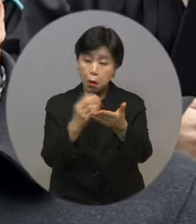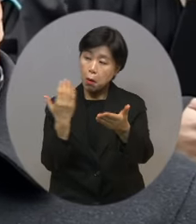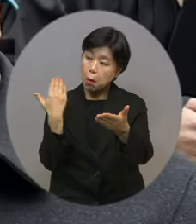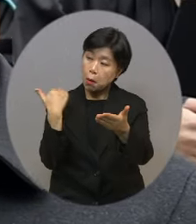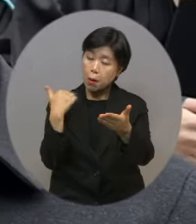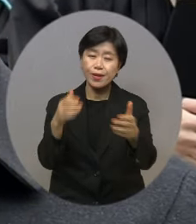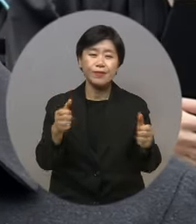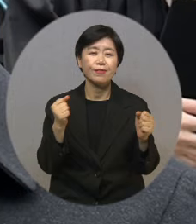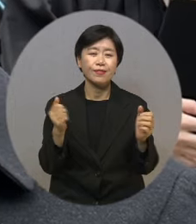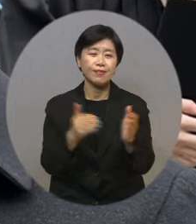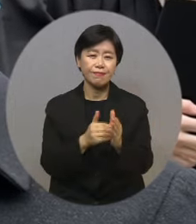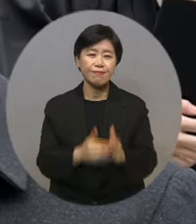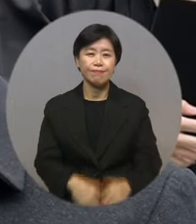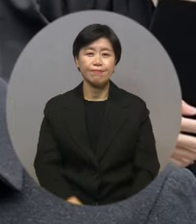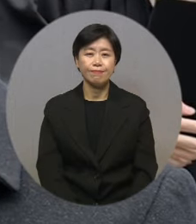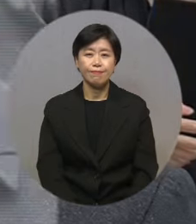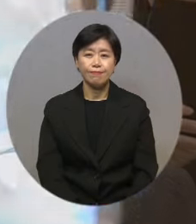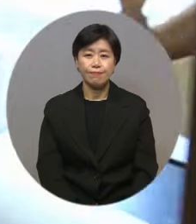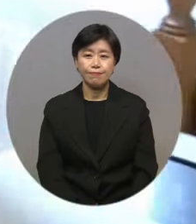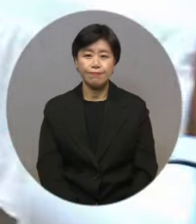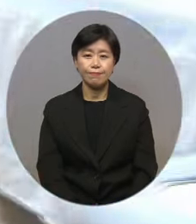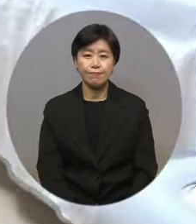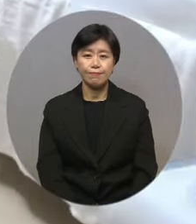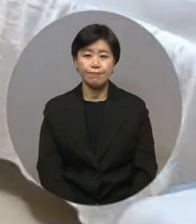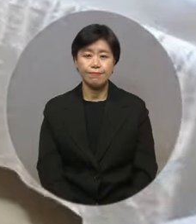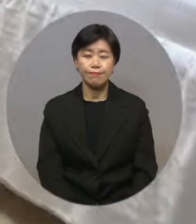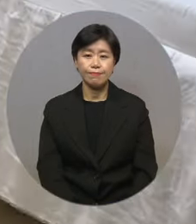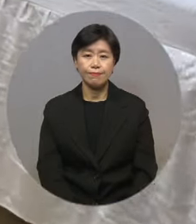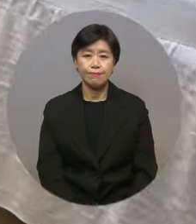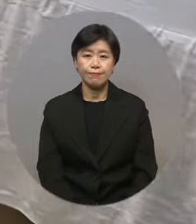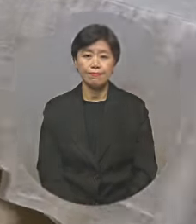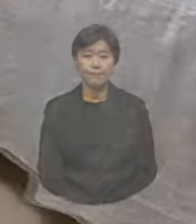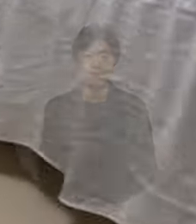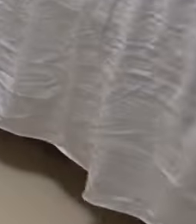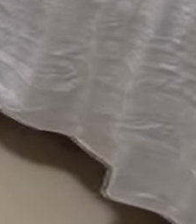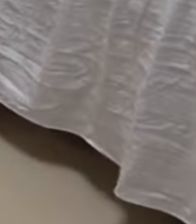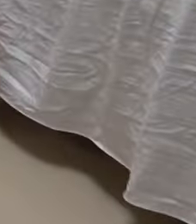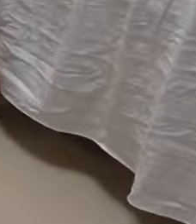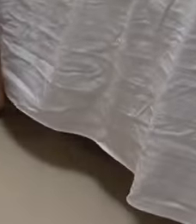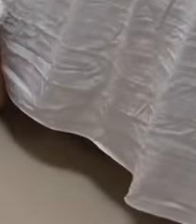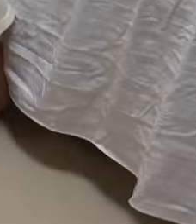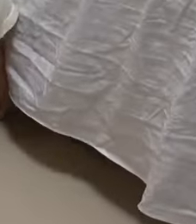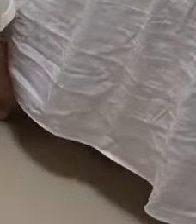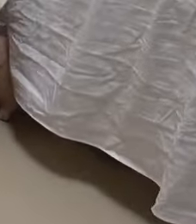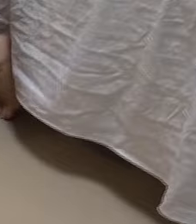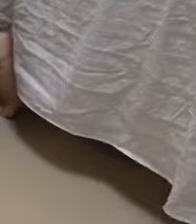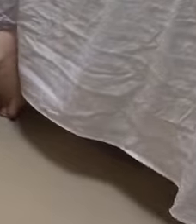졸업까지 하였습니다.